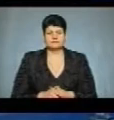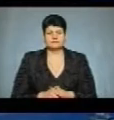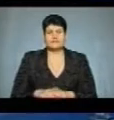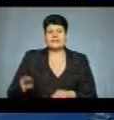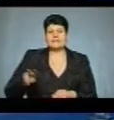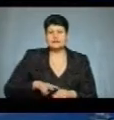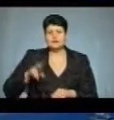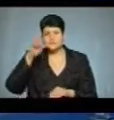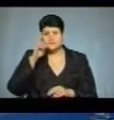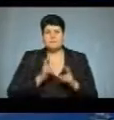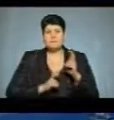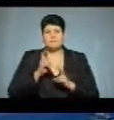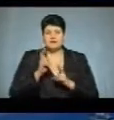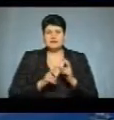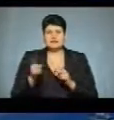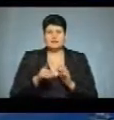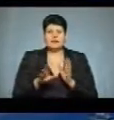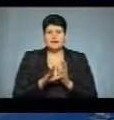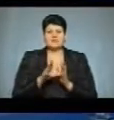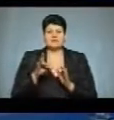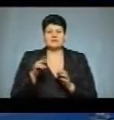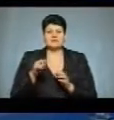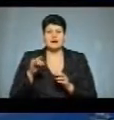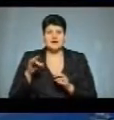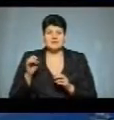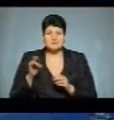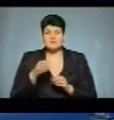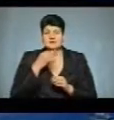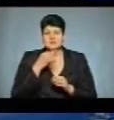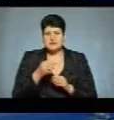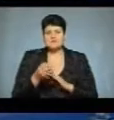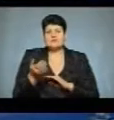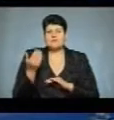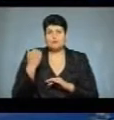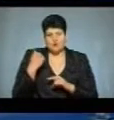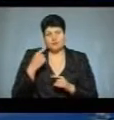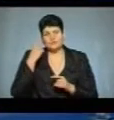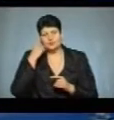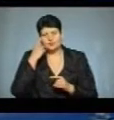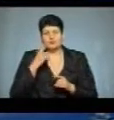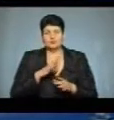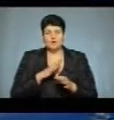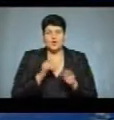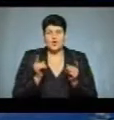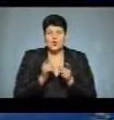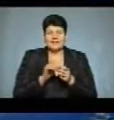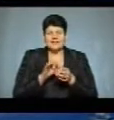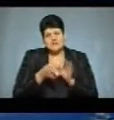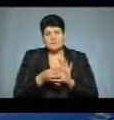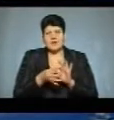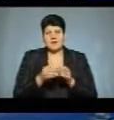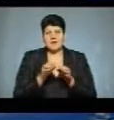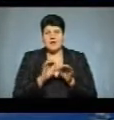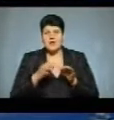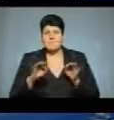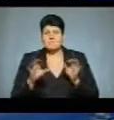Директор комунального підприємства «Тернопільелектротранс» Андрій Мастюх повідомив, що за попередньою версією сталося коротке замикання силових кабелів, у